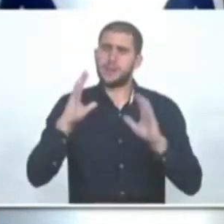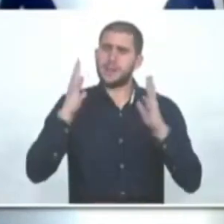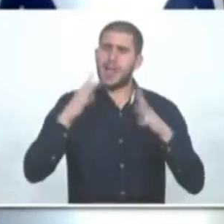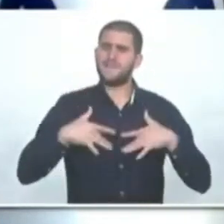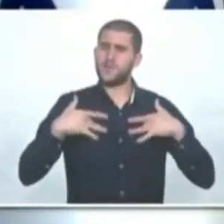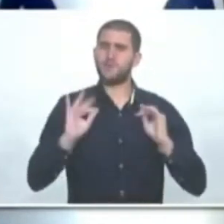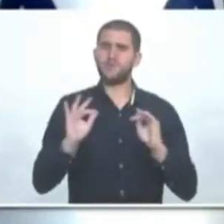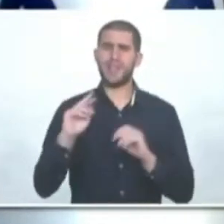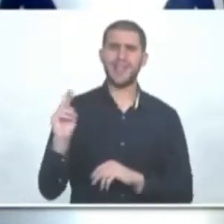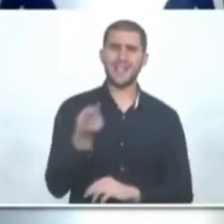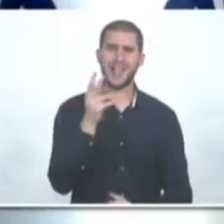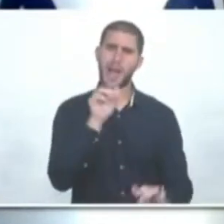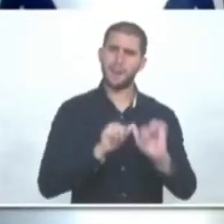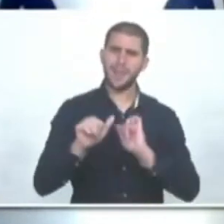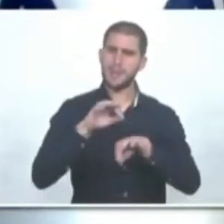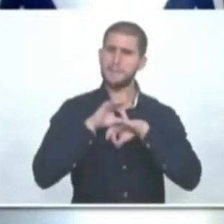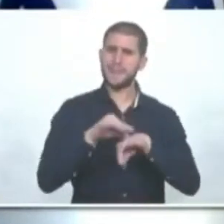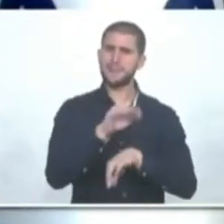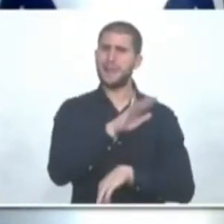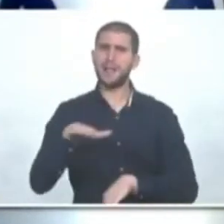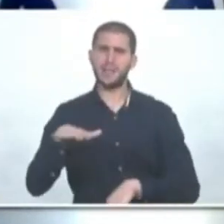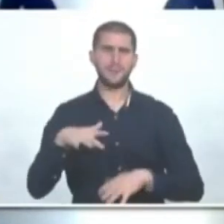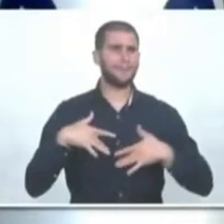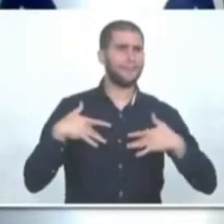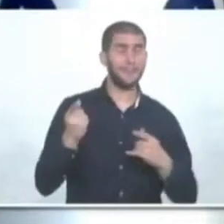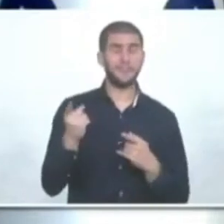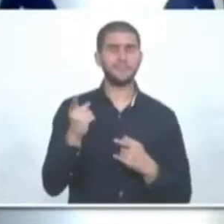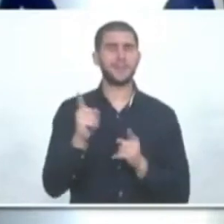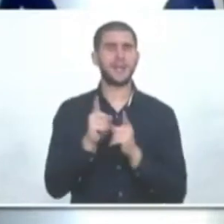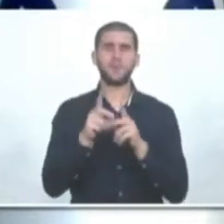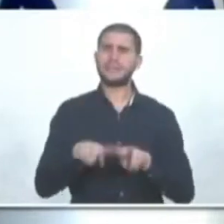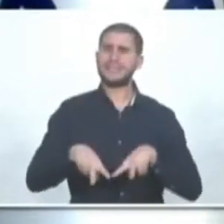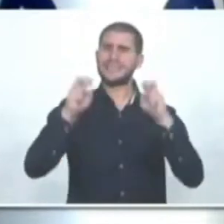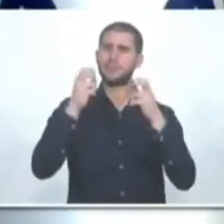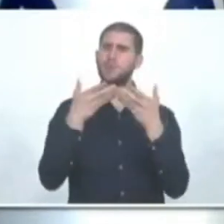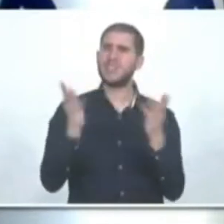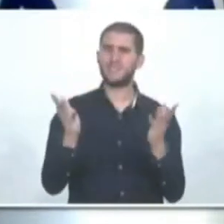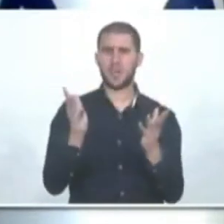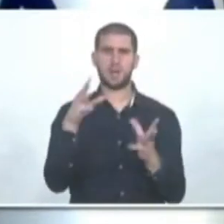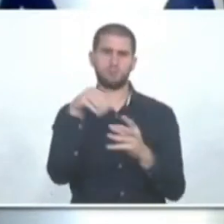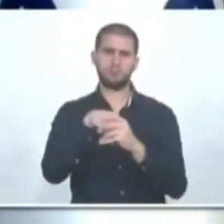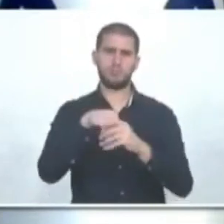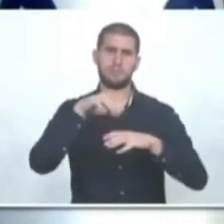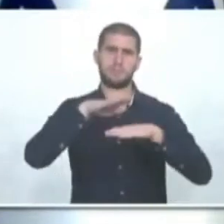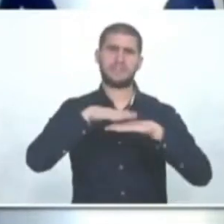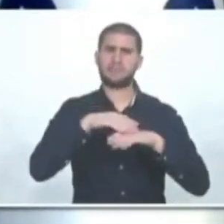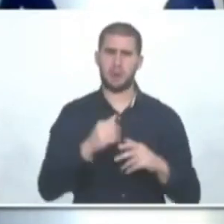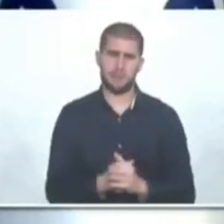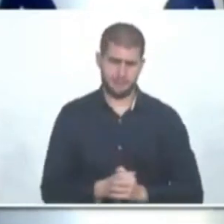המדעית, המדריכים והילדים, מהצוהר שנפתח להם לקחת חלק במשימה.